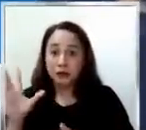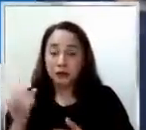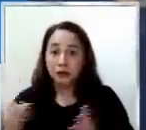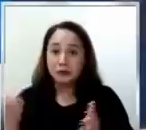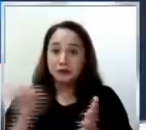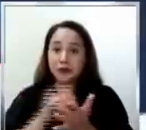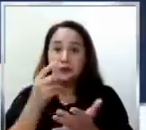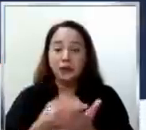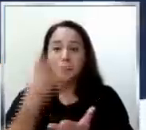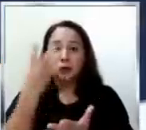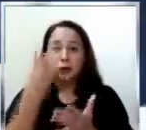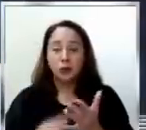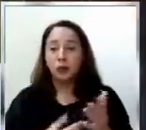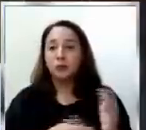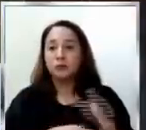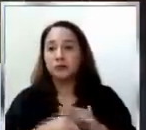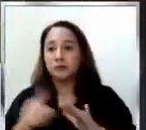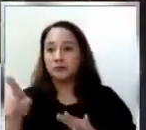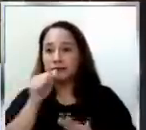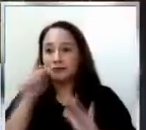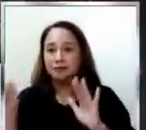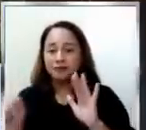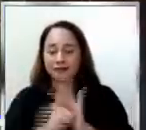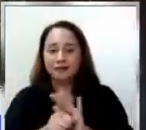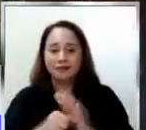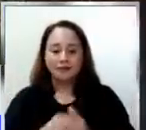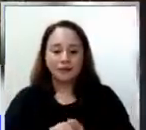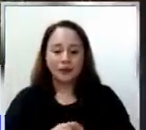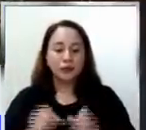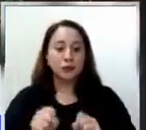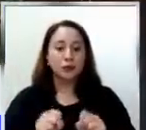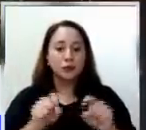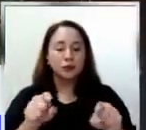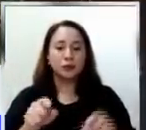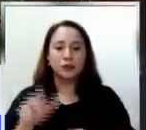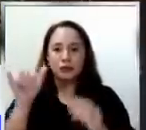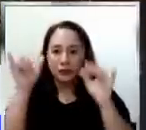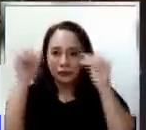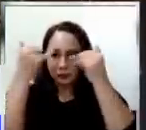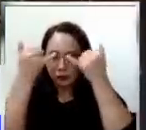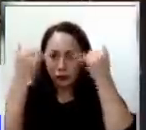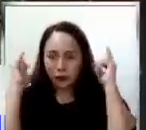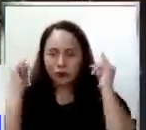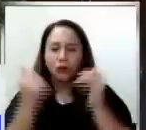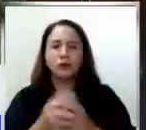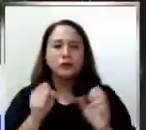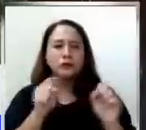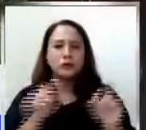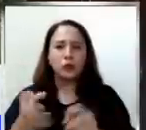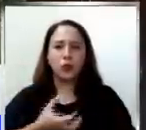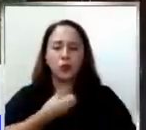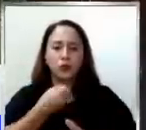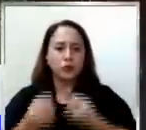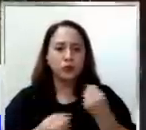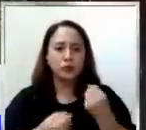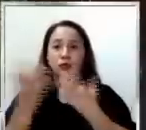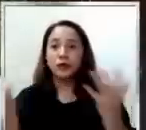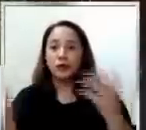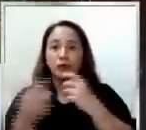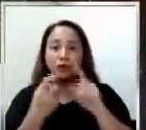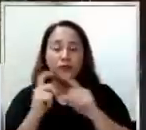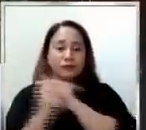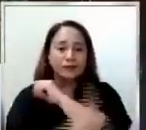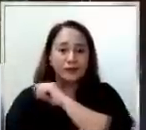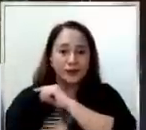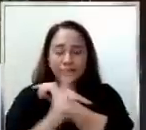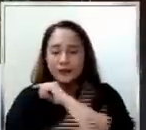kasabay ng pagtatago niya. Binenta pa ang kalabaw, binenta pa ang mga ari-arian nila sa probinsya. Inubos